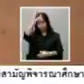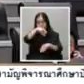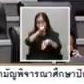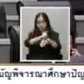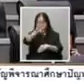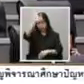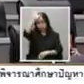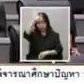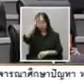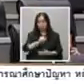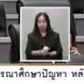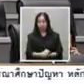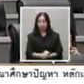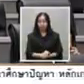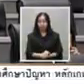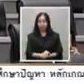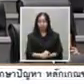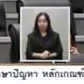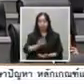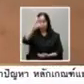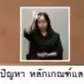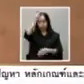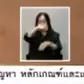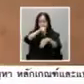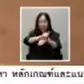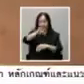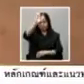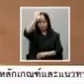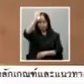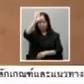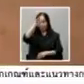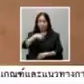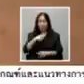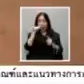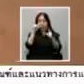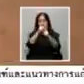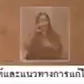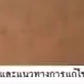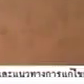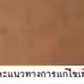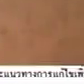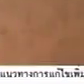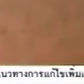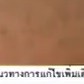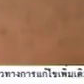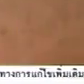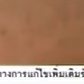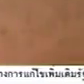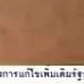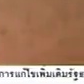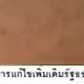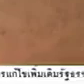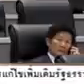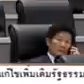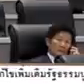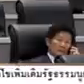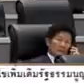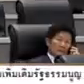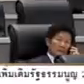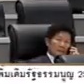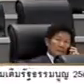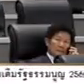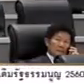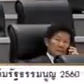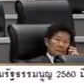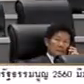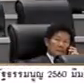ผมขอวินิจฉัยในคำประท้วงของหลายท่าน ดื้อด้านไม่ได้นะครับท่านประธาน ผมขออนุญาตครับผมขออนุญาตท่านประธาน ถอนนะ